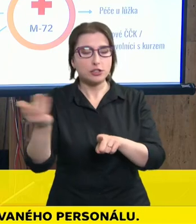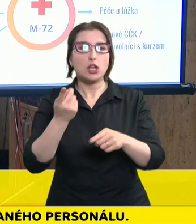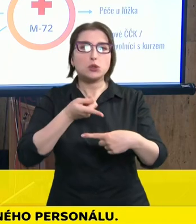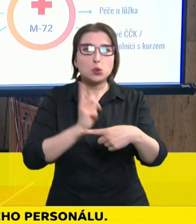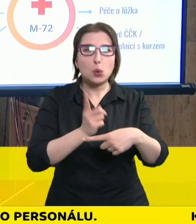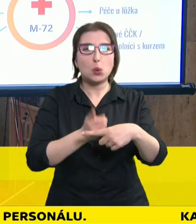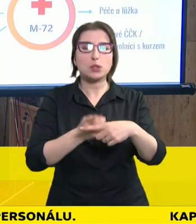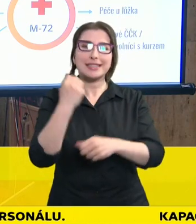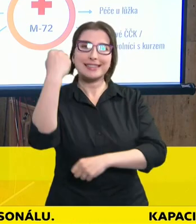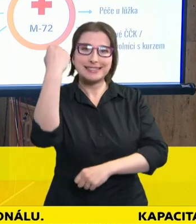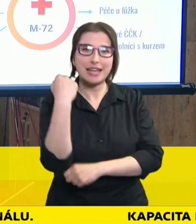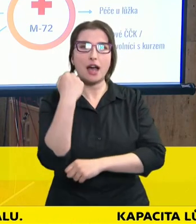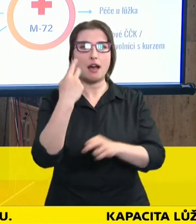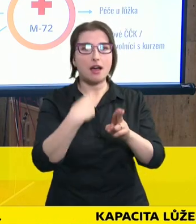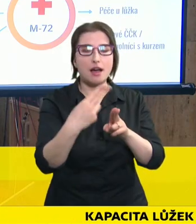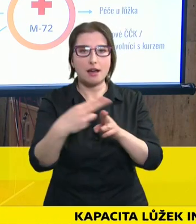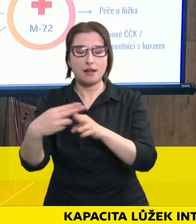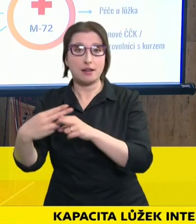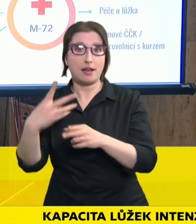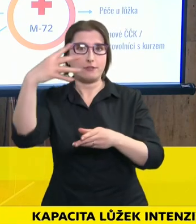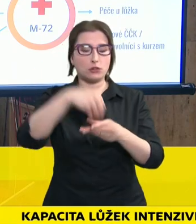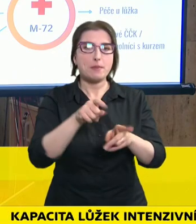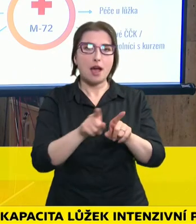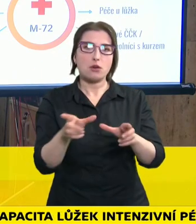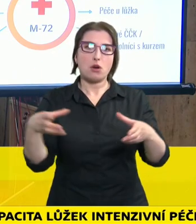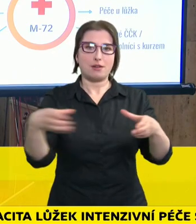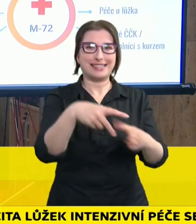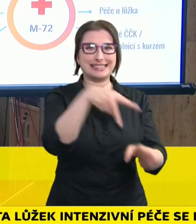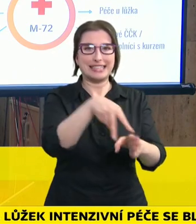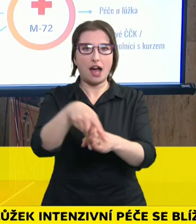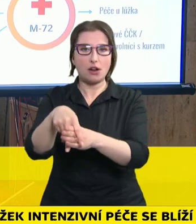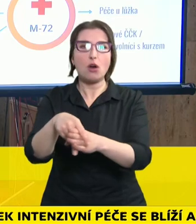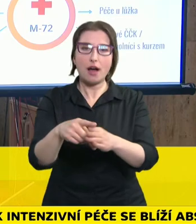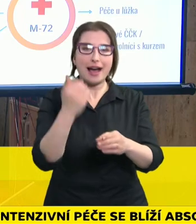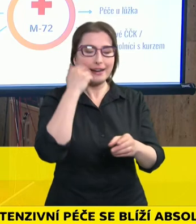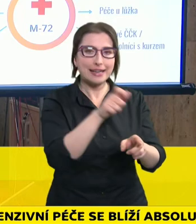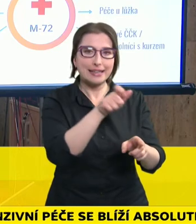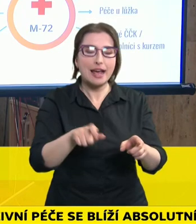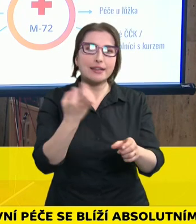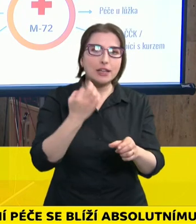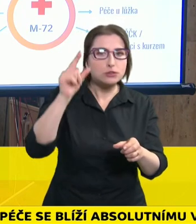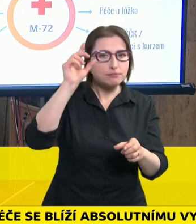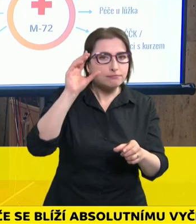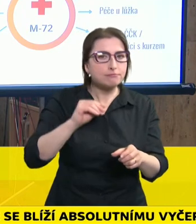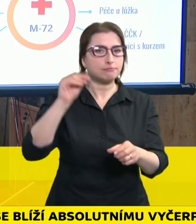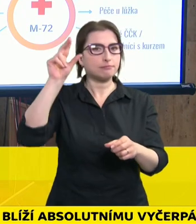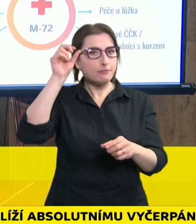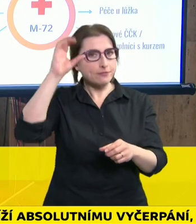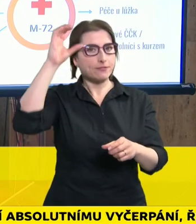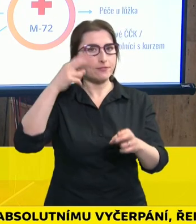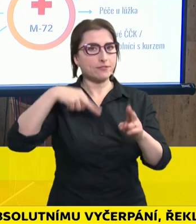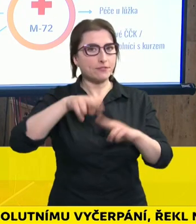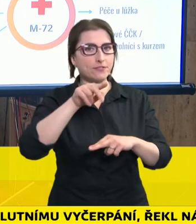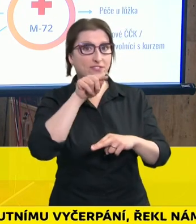základů ošetřovatelství, abychom si vytvořili zálohu a kapacitu lidí, které můžeme v případě nouzovém posílat